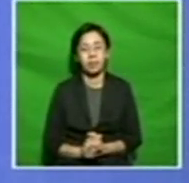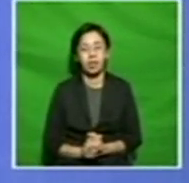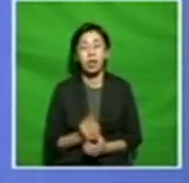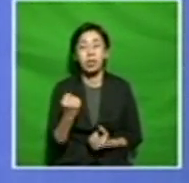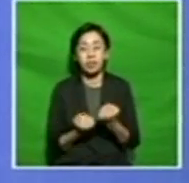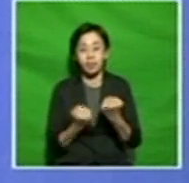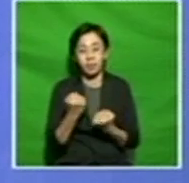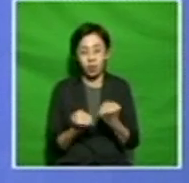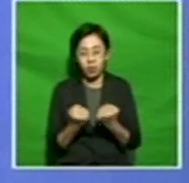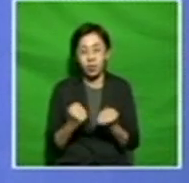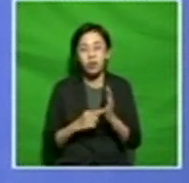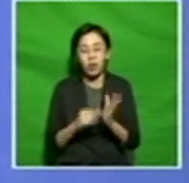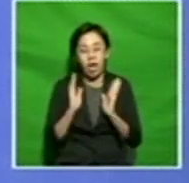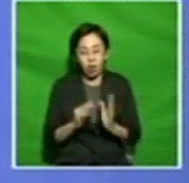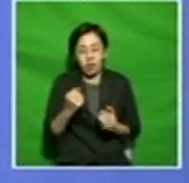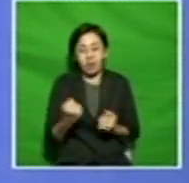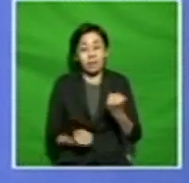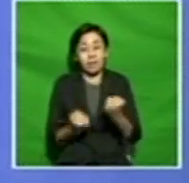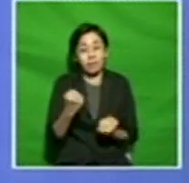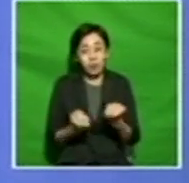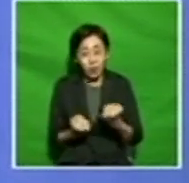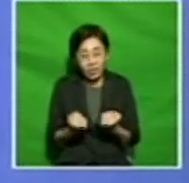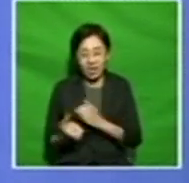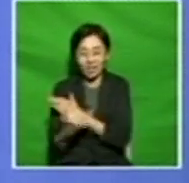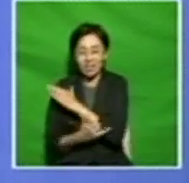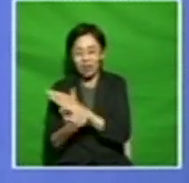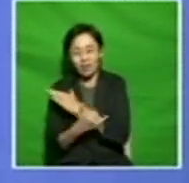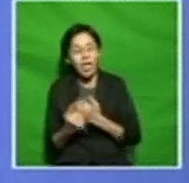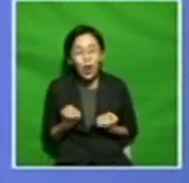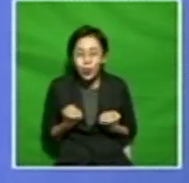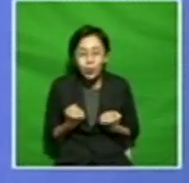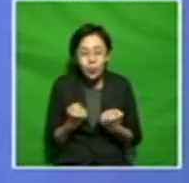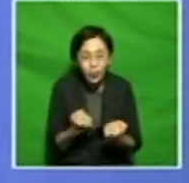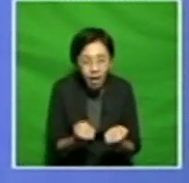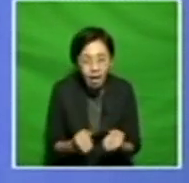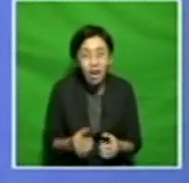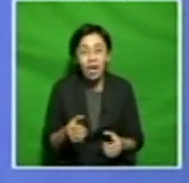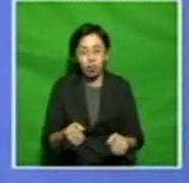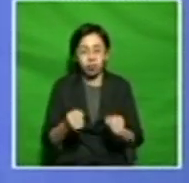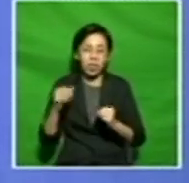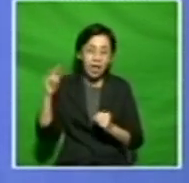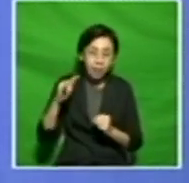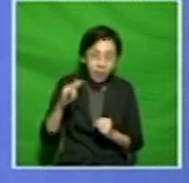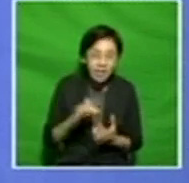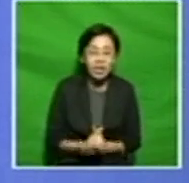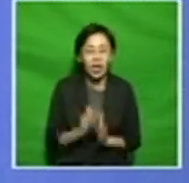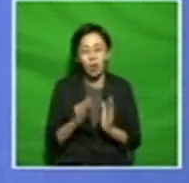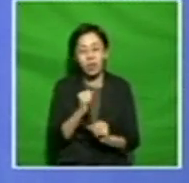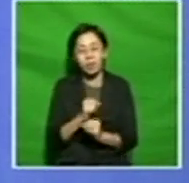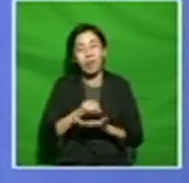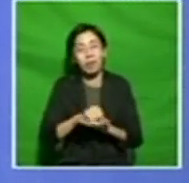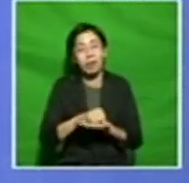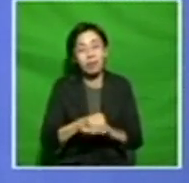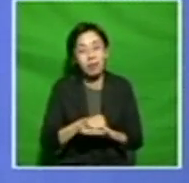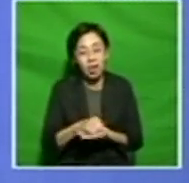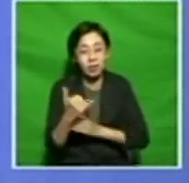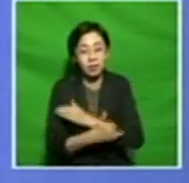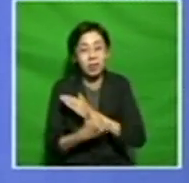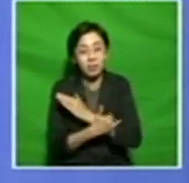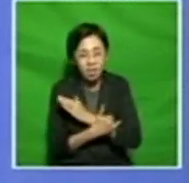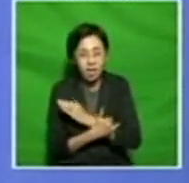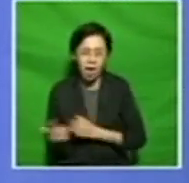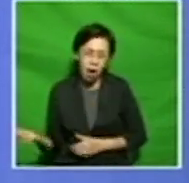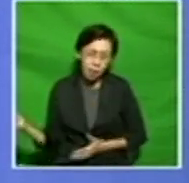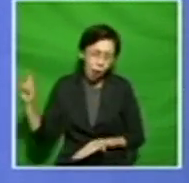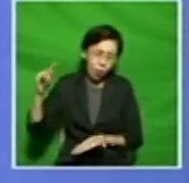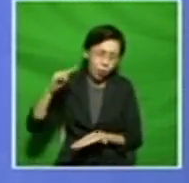าหนะเช่นคนขับรถที่มาจากต่างประเทศนักบินสจวตแอร์คนเหล่านี้เข้ามาอยู่ในเวลา